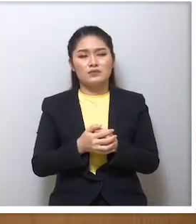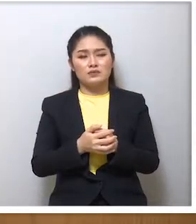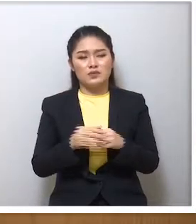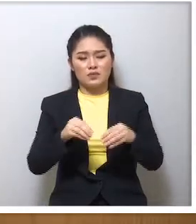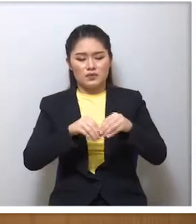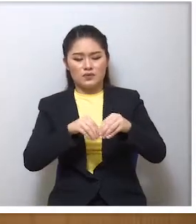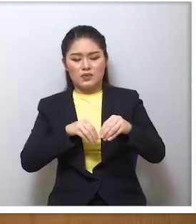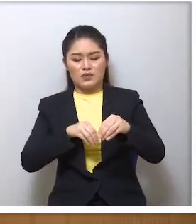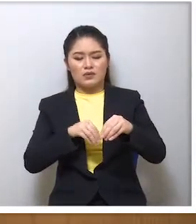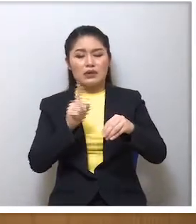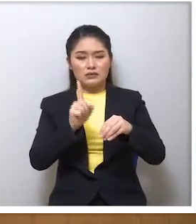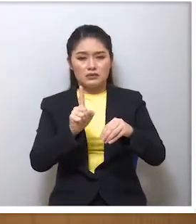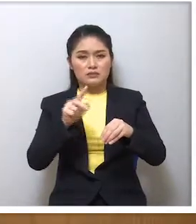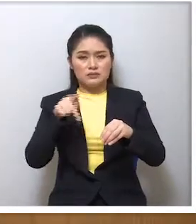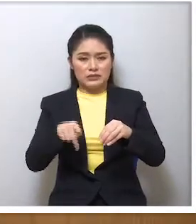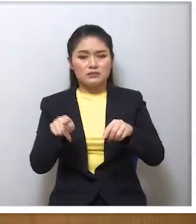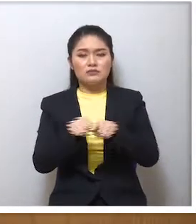ความห่างเท่ากับ1 point เหมือนกัน